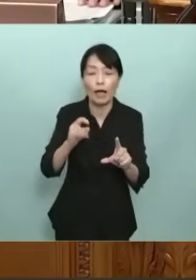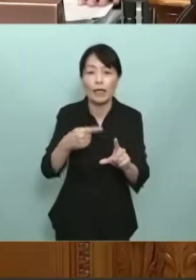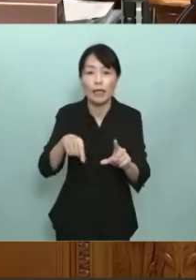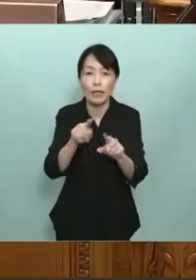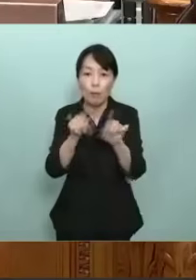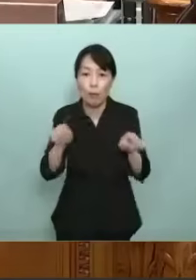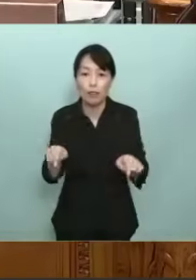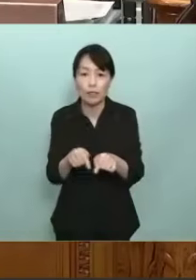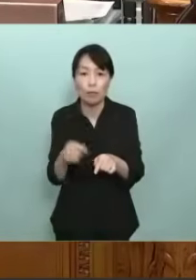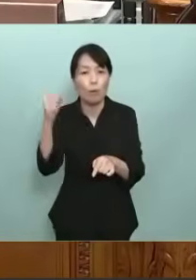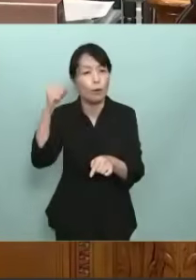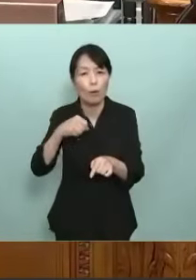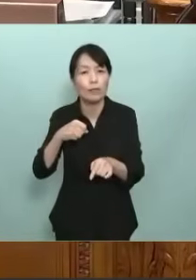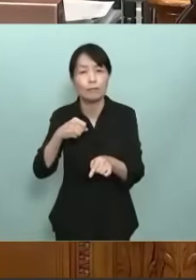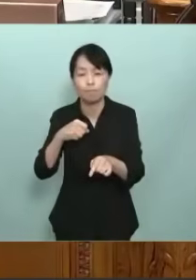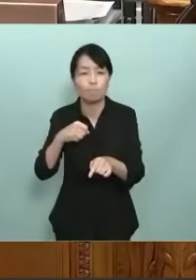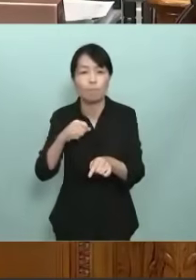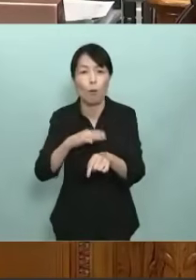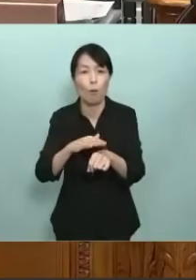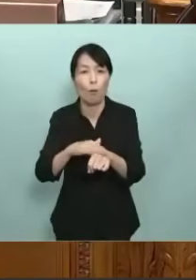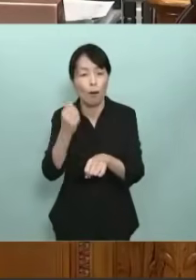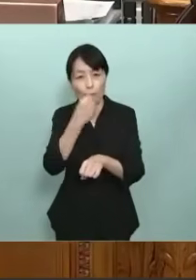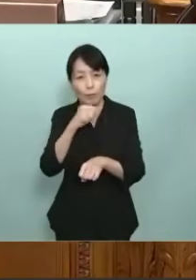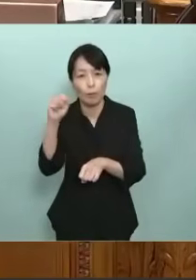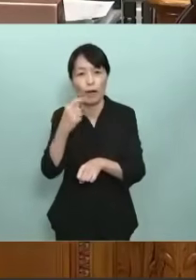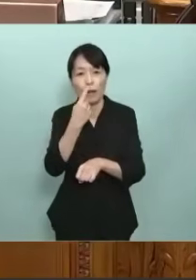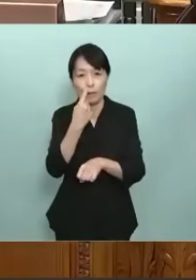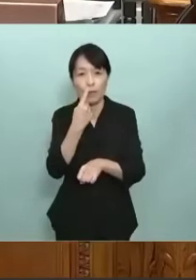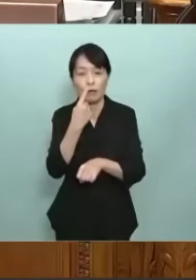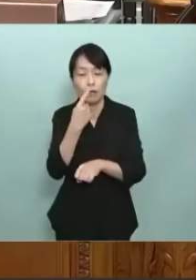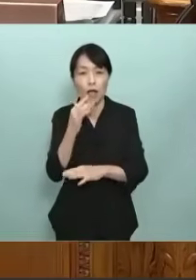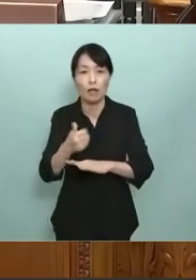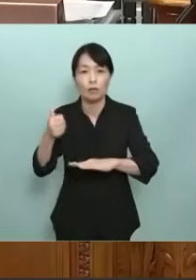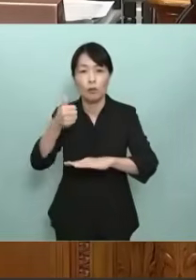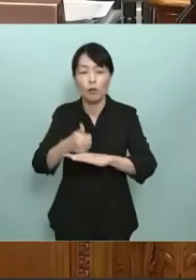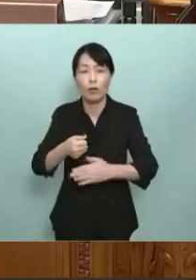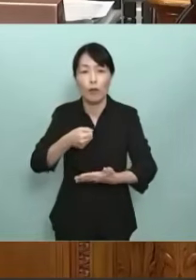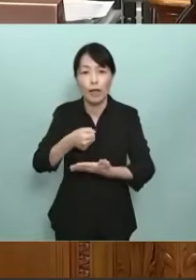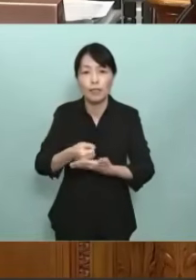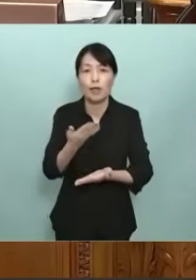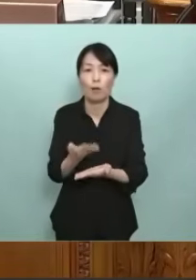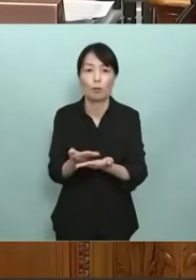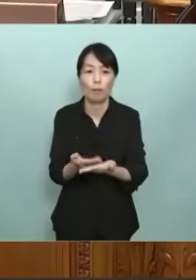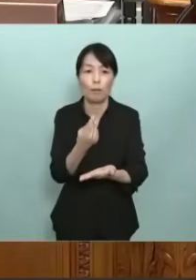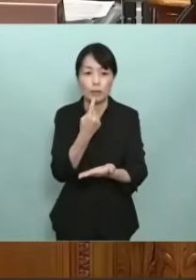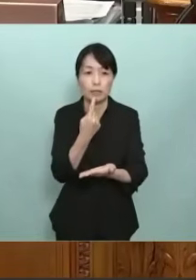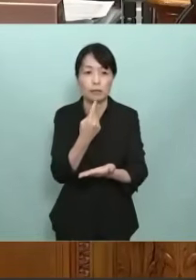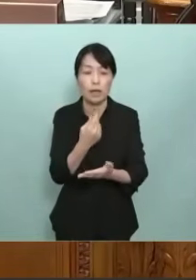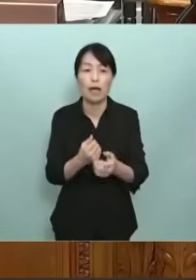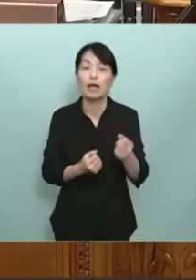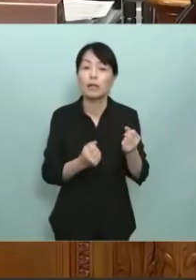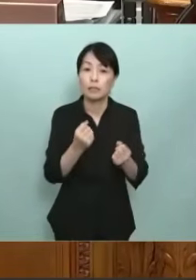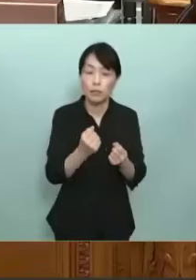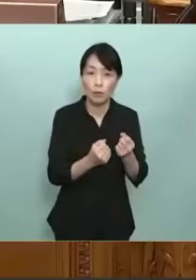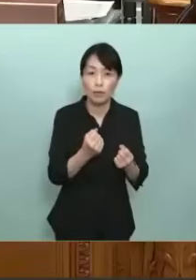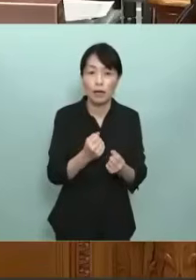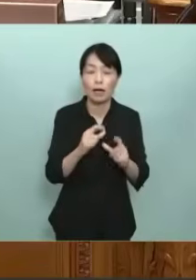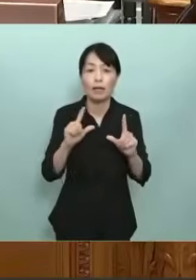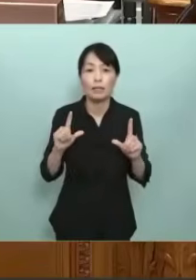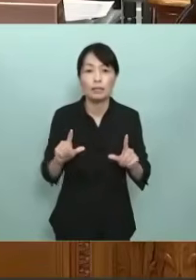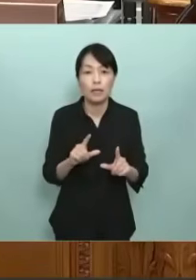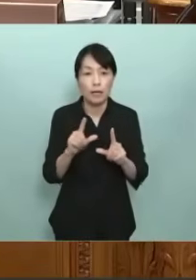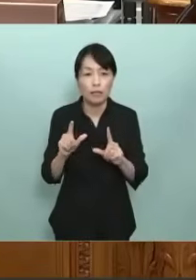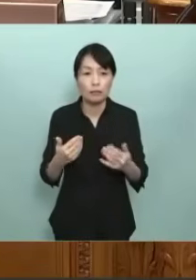税減税について総理の決断を求めます自動車が生活